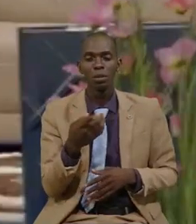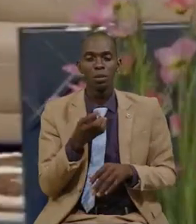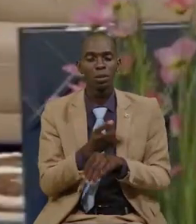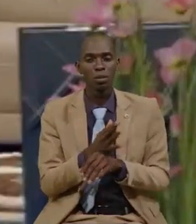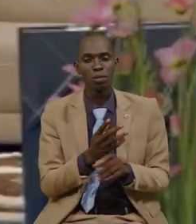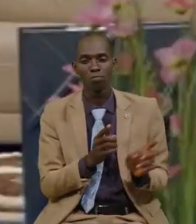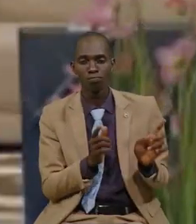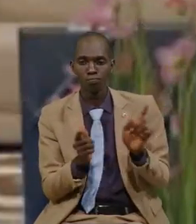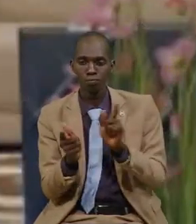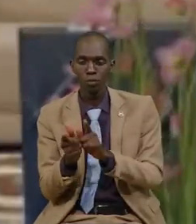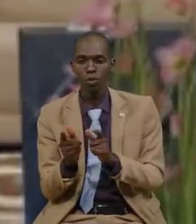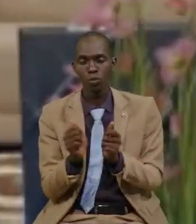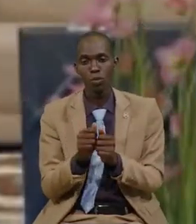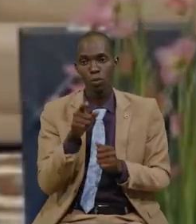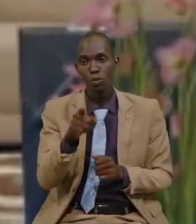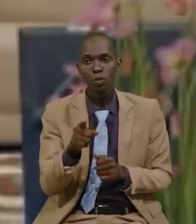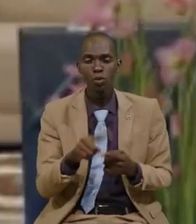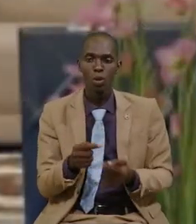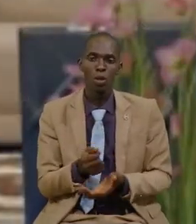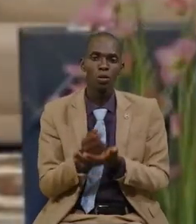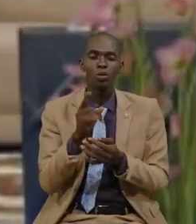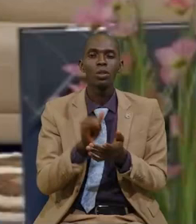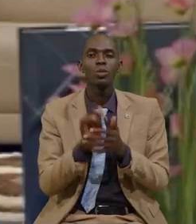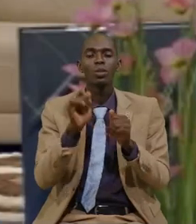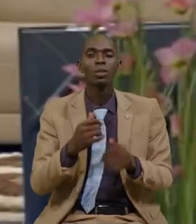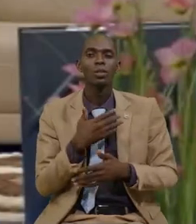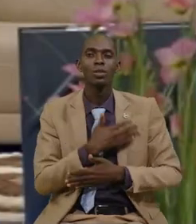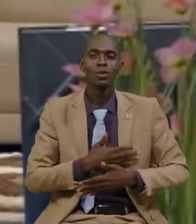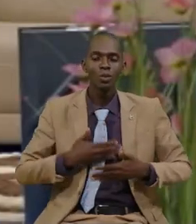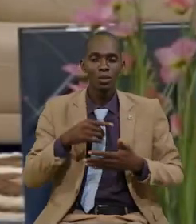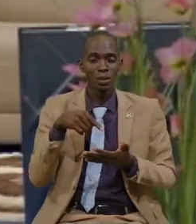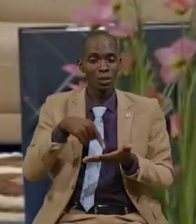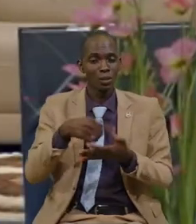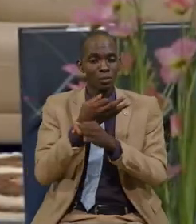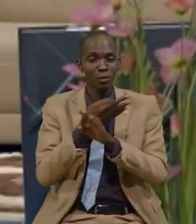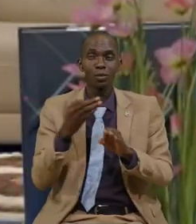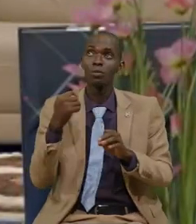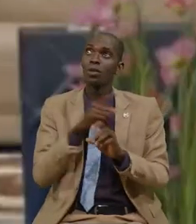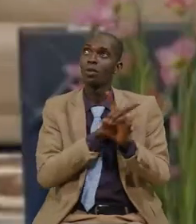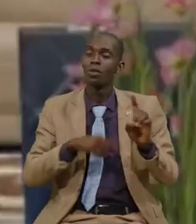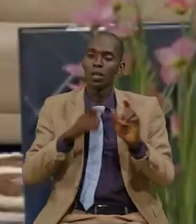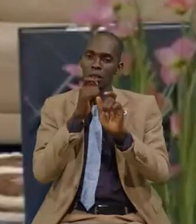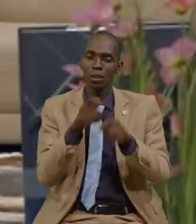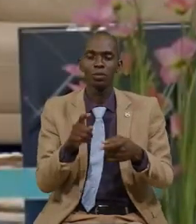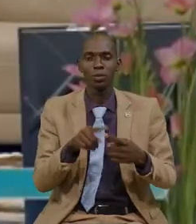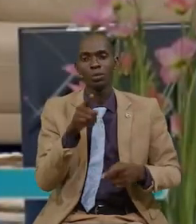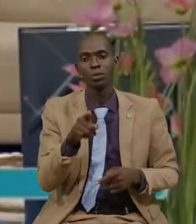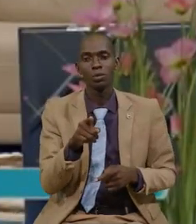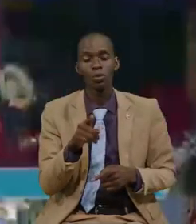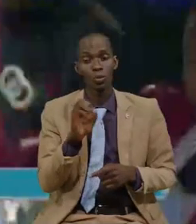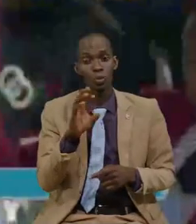Ils viendront vous aider afin que vous jouissiez de cette libération que le Seigneur vous a